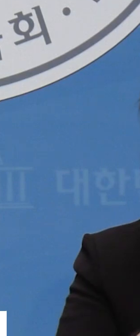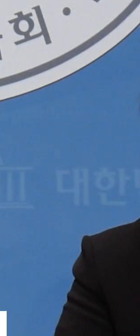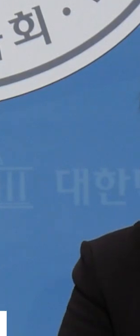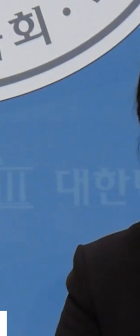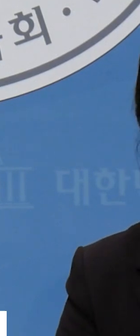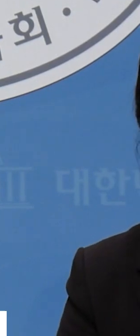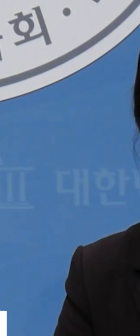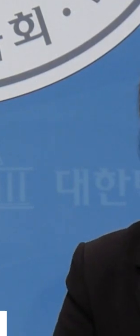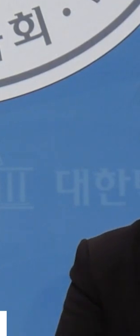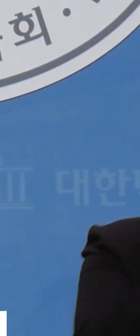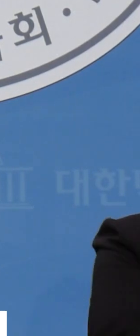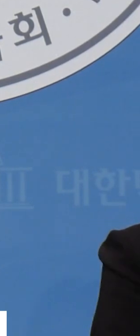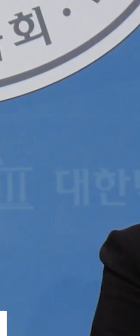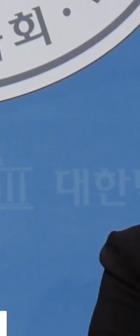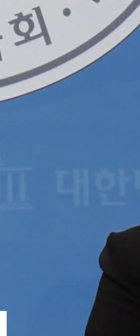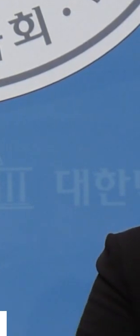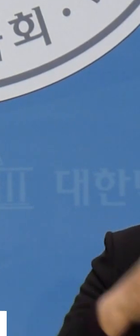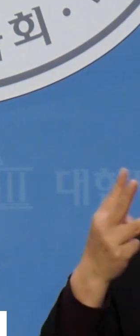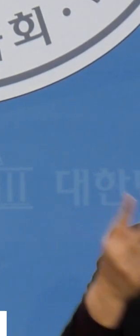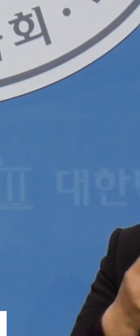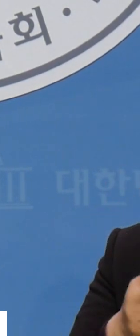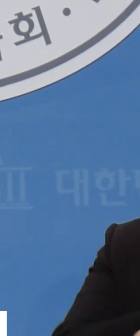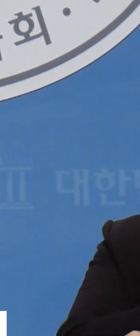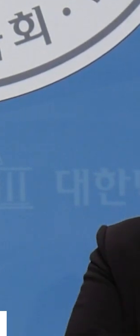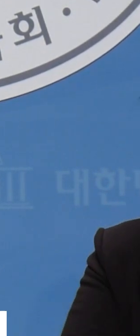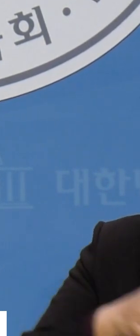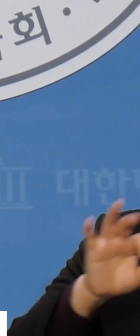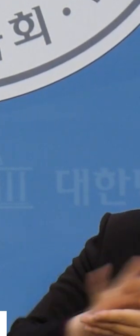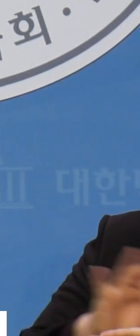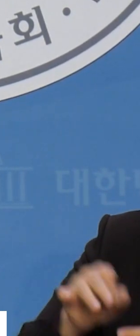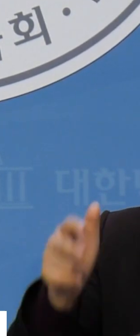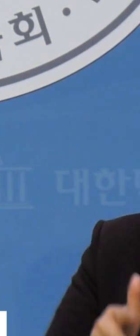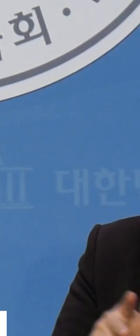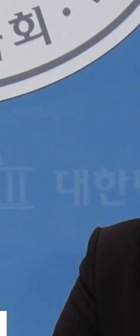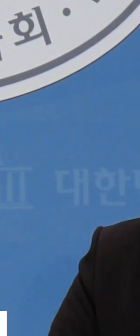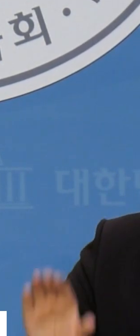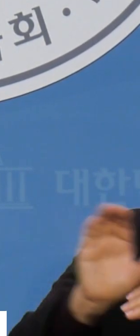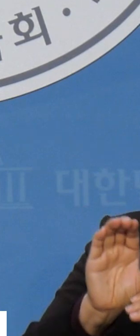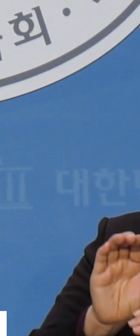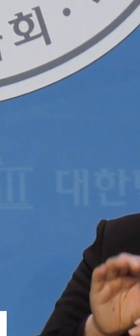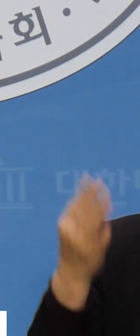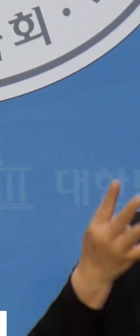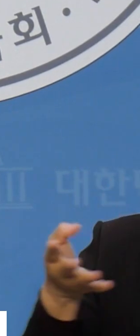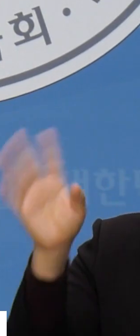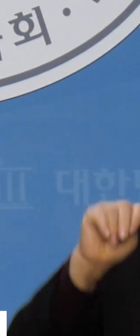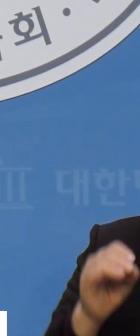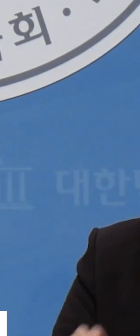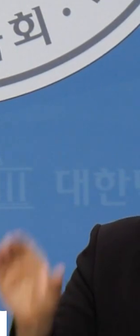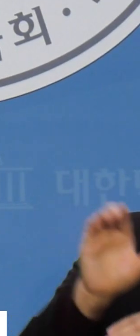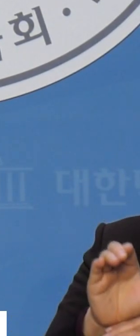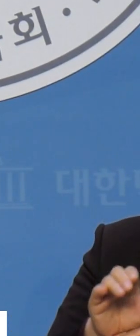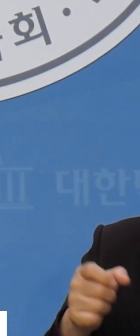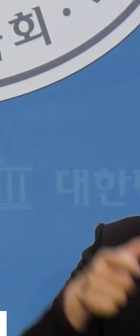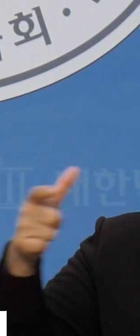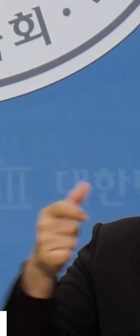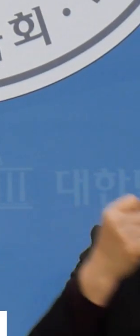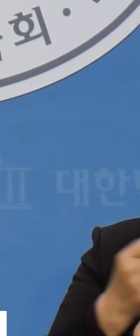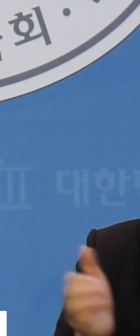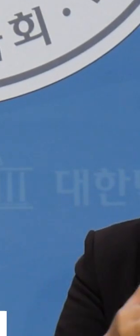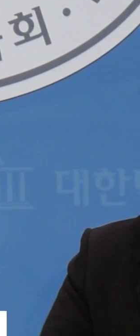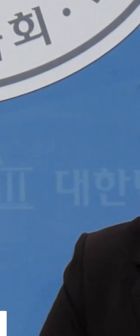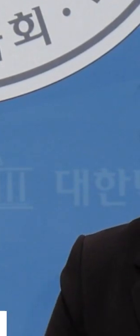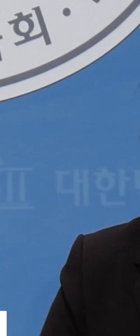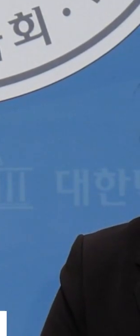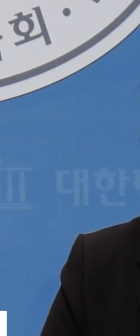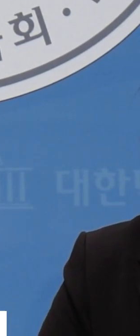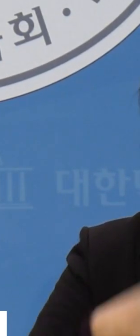1,800억 원 삭감하고 신재생에너지 사업을 4,000억 원이나 마음대로 증액시켰습니다. 지난 정부에서